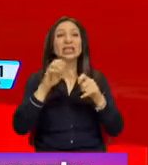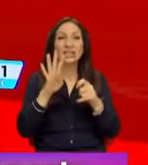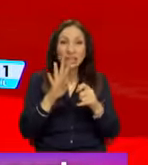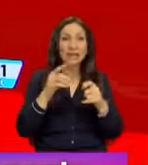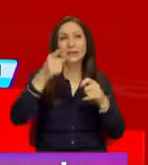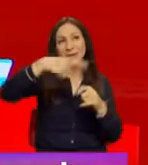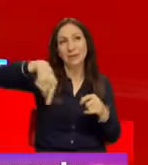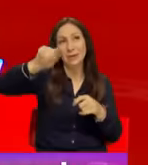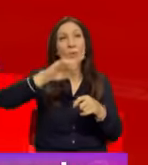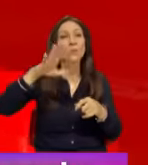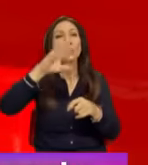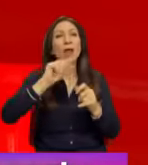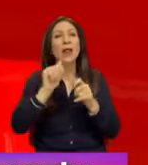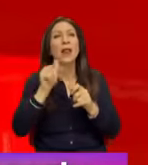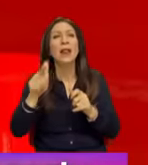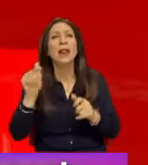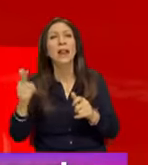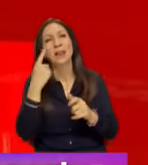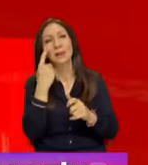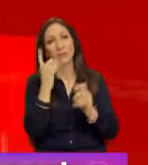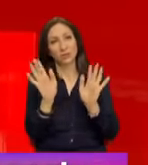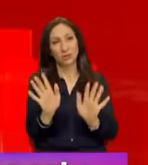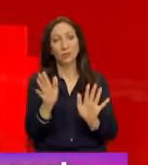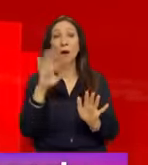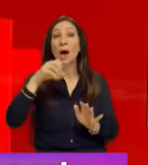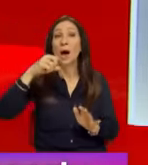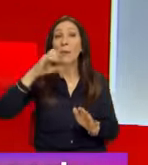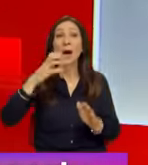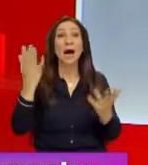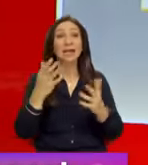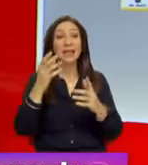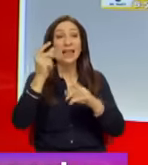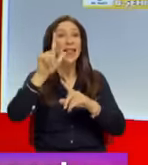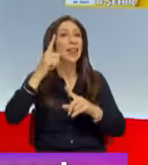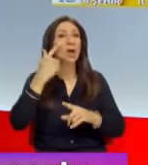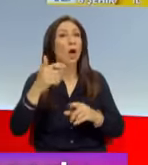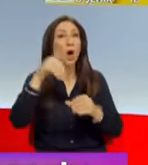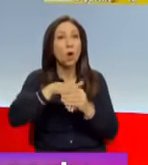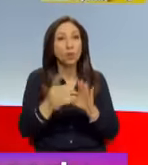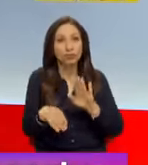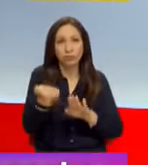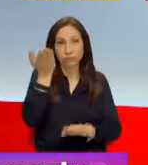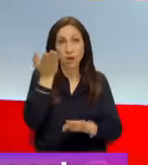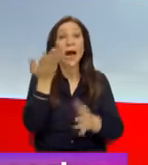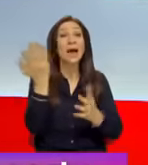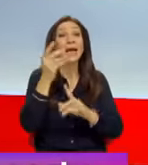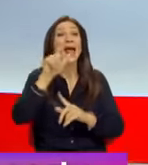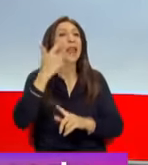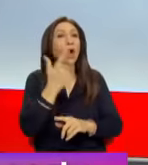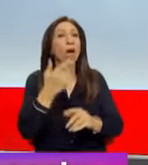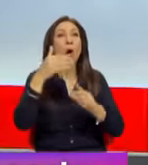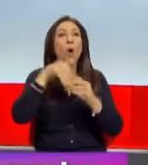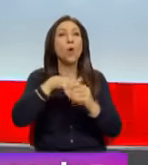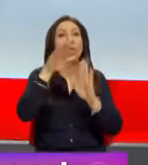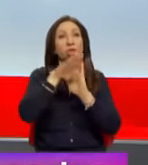birlikte bütün illere birer birer bakacağız. Sonra AK Parti'nin hangi şehirlerde oyları arttırdığına, hangi şehirlerde